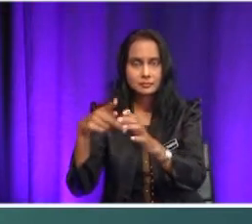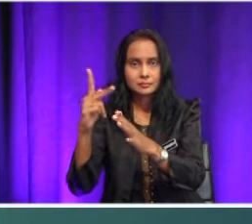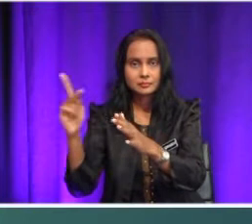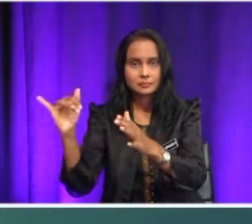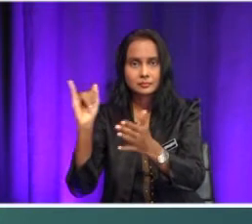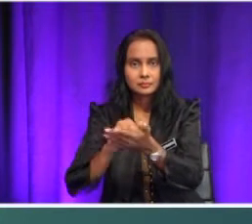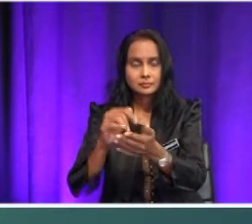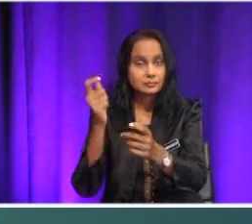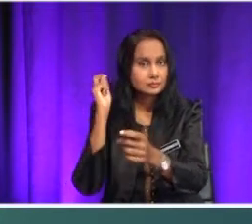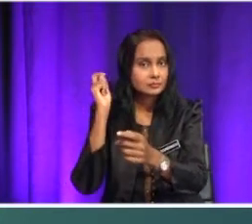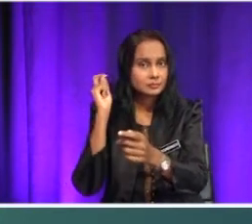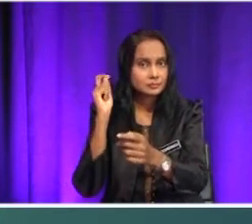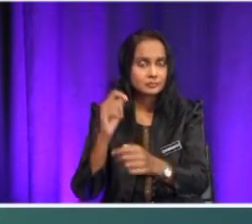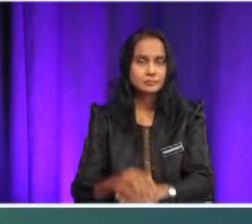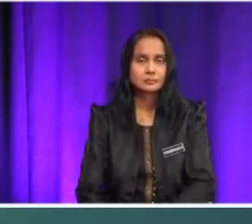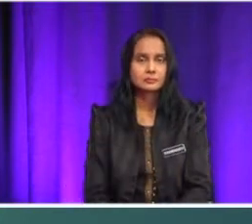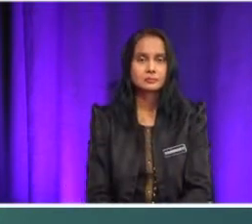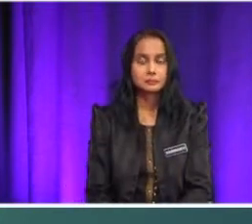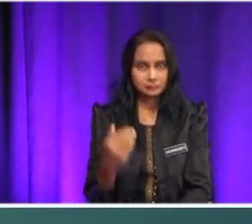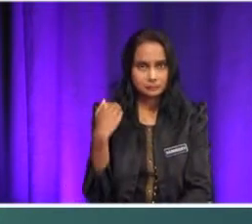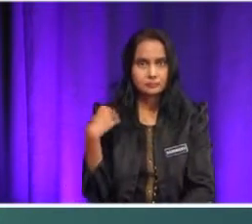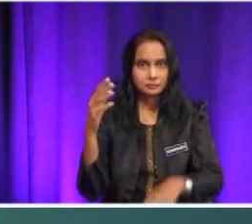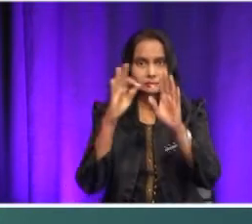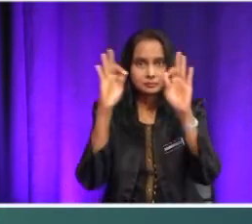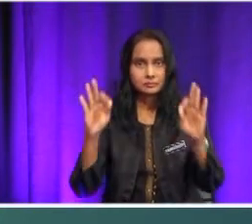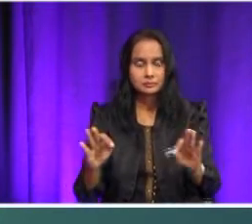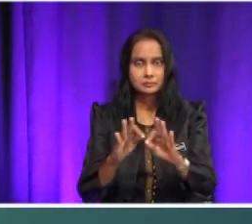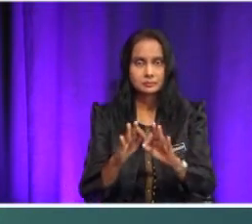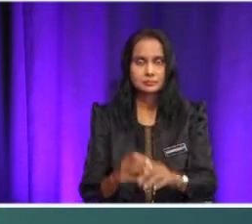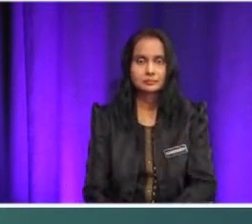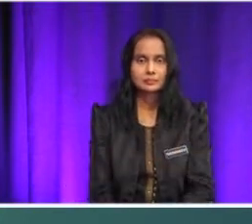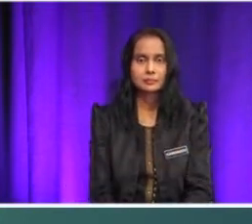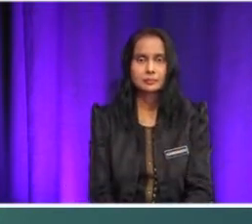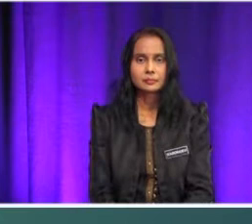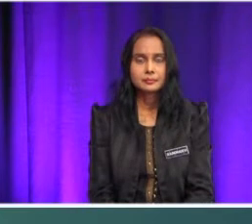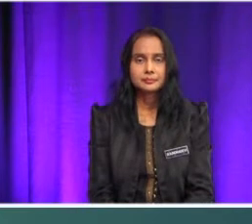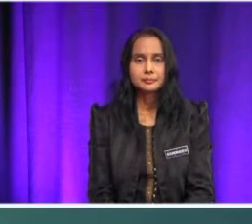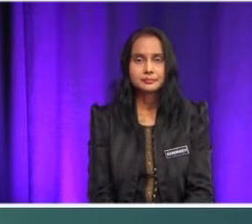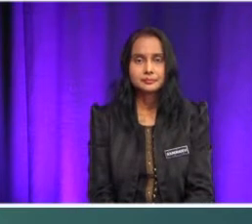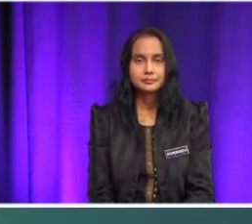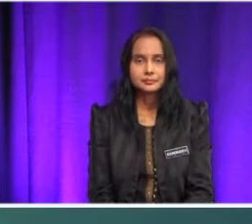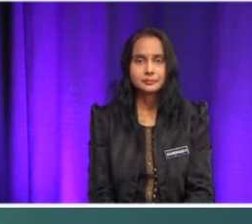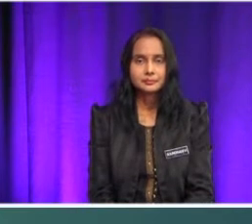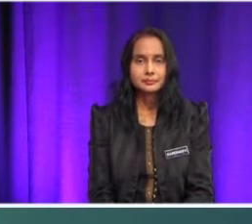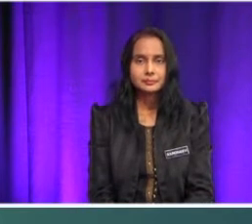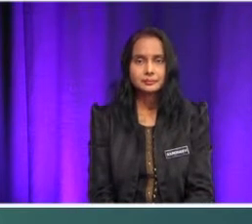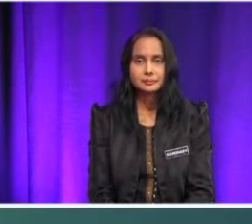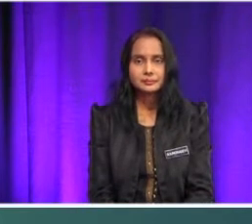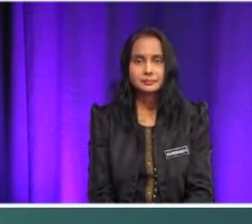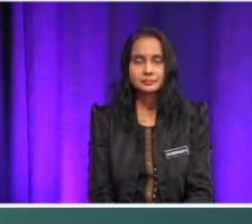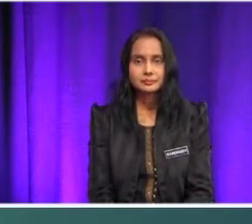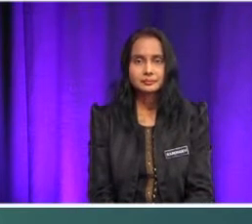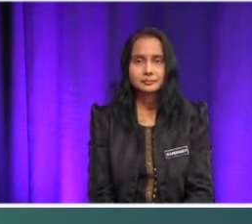Jadi kita pun ada rumus untuk keluaran mana Kalau sebelumnya kita Panggil keluaran boleh